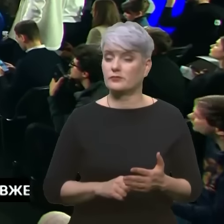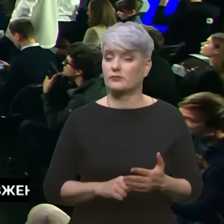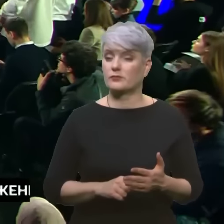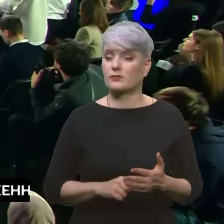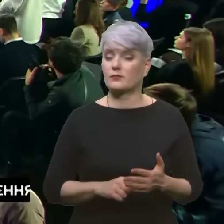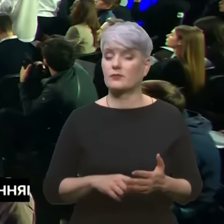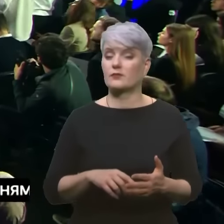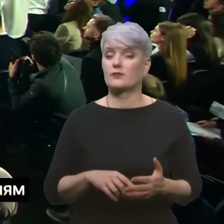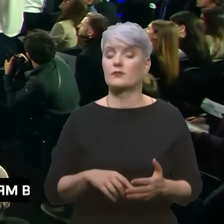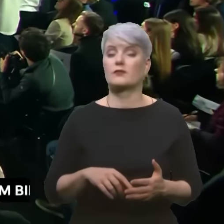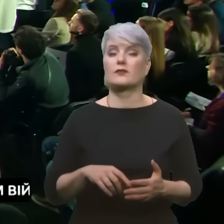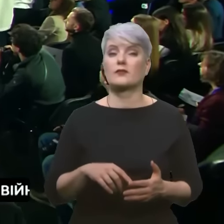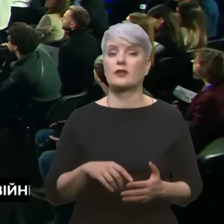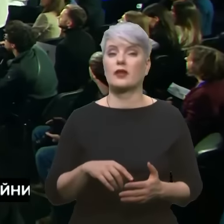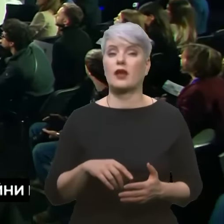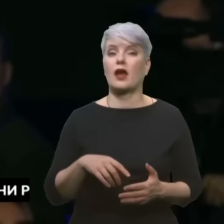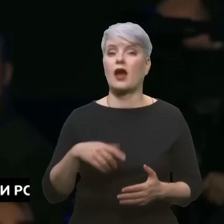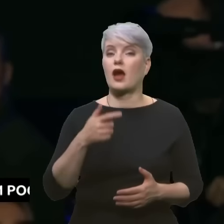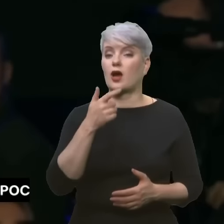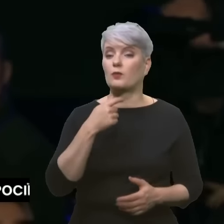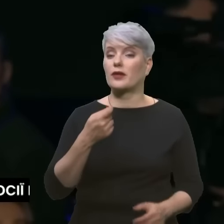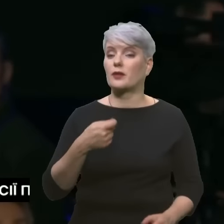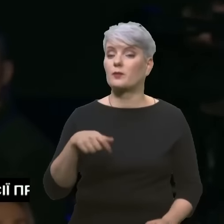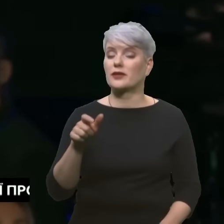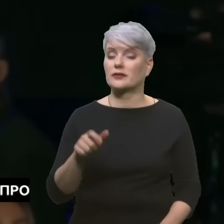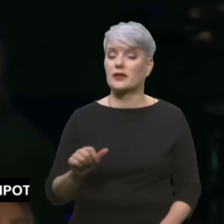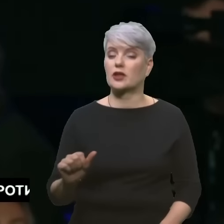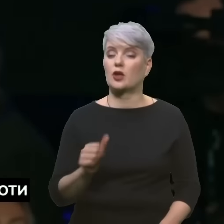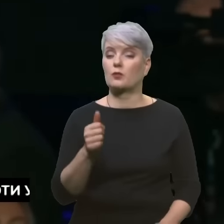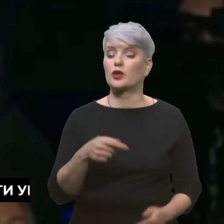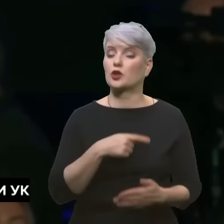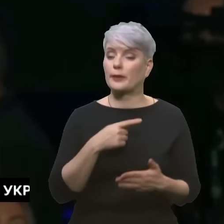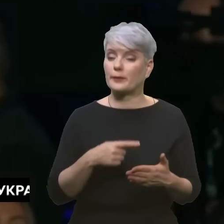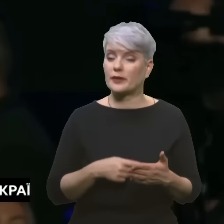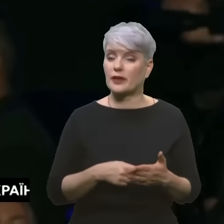Дякую. Мілан Лєліч, РБК Україна. Пане президенте, перше питання